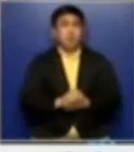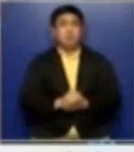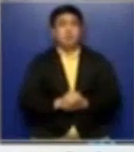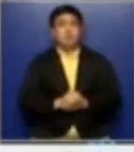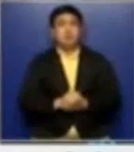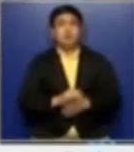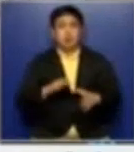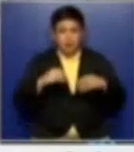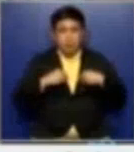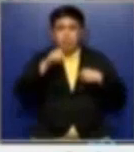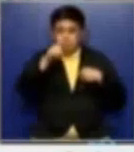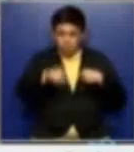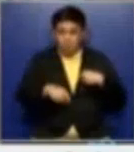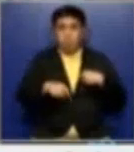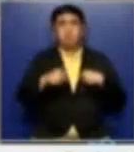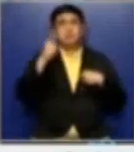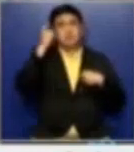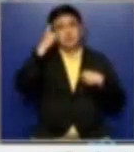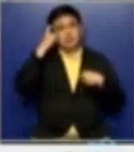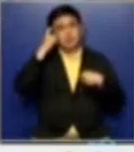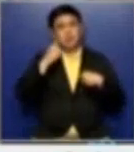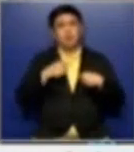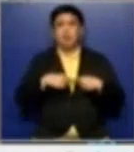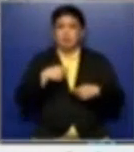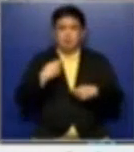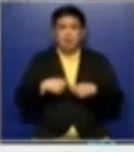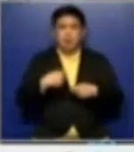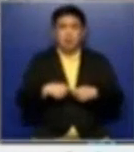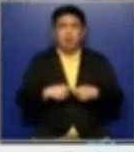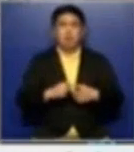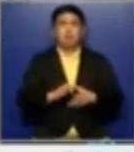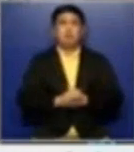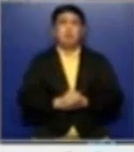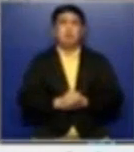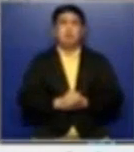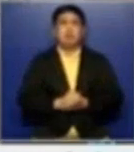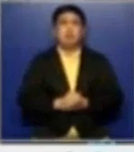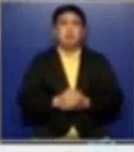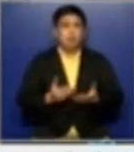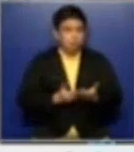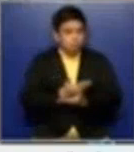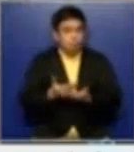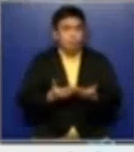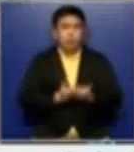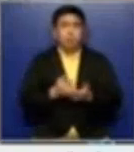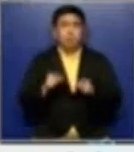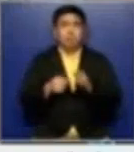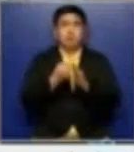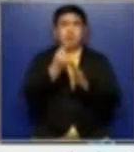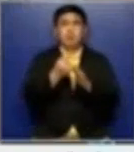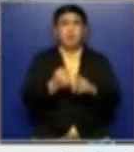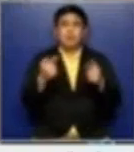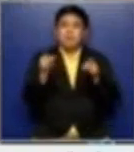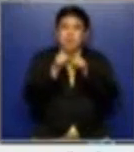ต้องยอมรับว่าเป็นการพิจารณาลงมติยากที่สุดวิปนี่พิจารณากันรอบด้านจนจะทะเลาะกันใน